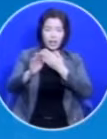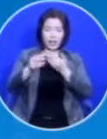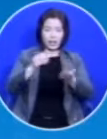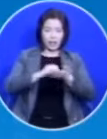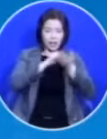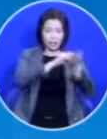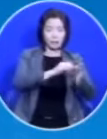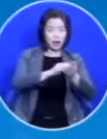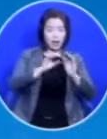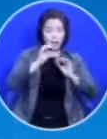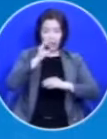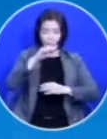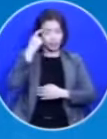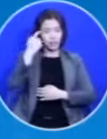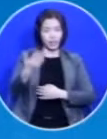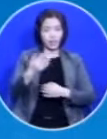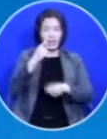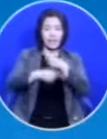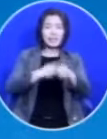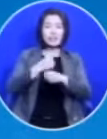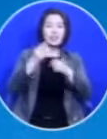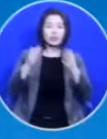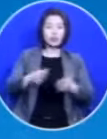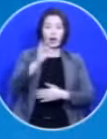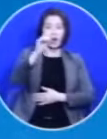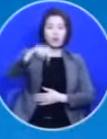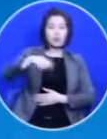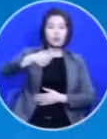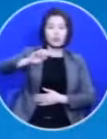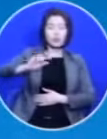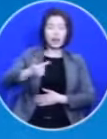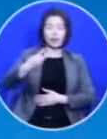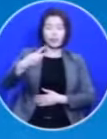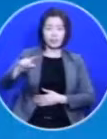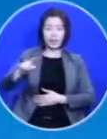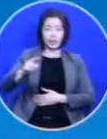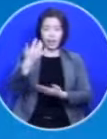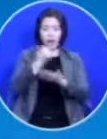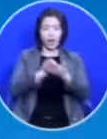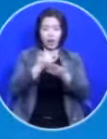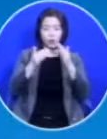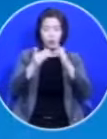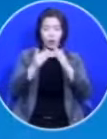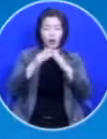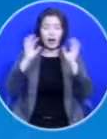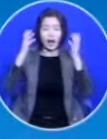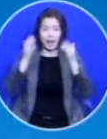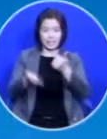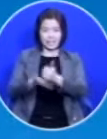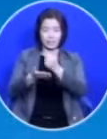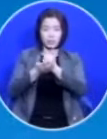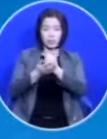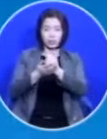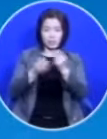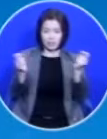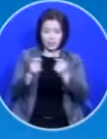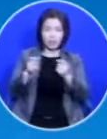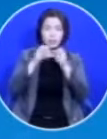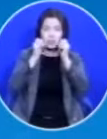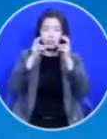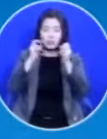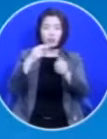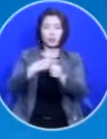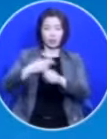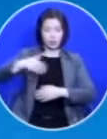되나요 1년 동안만이라도 우간다에 가서 그 고원 아이들을 좀 섬기고 단기 선교를 갔다가 그다음에